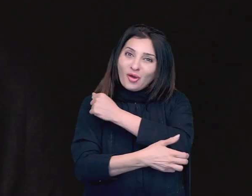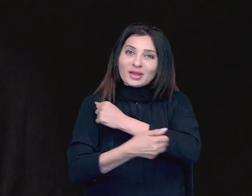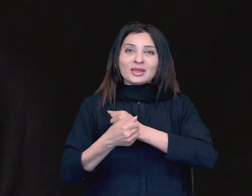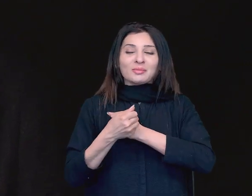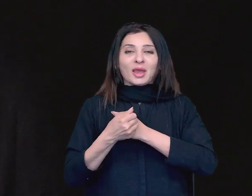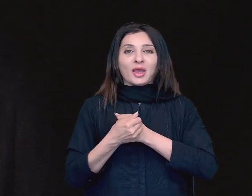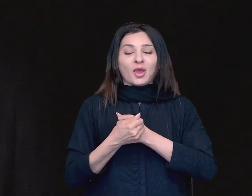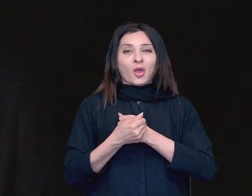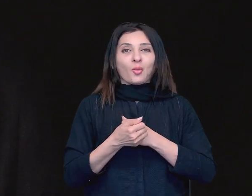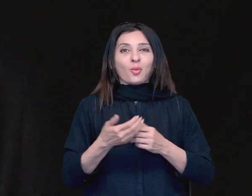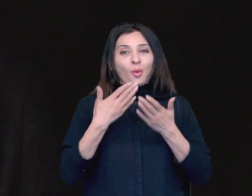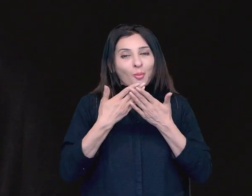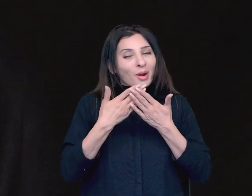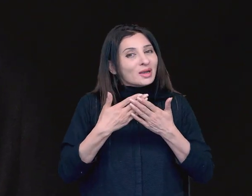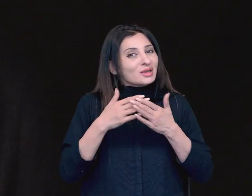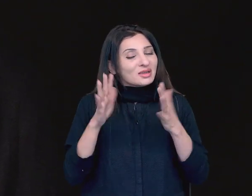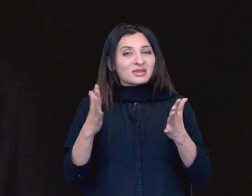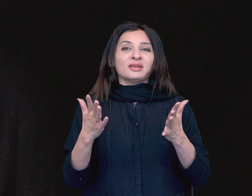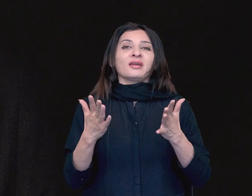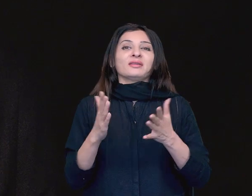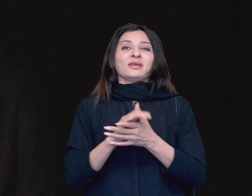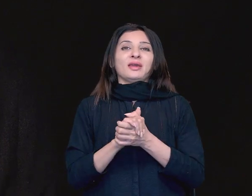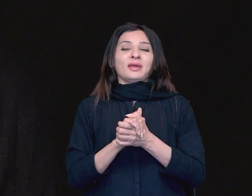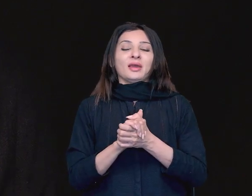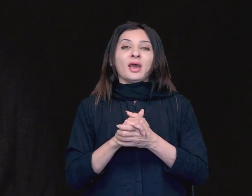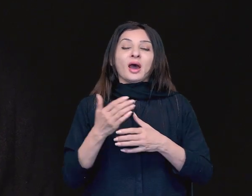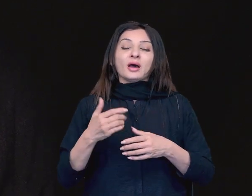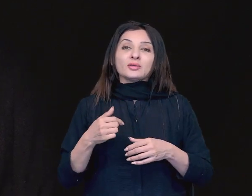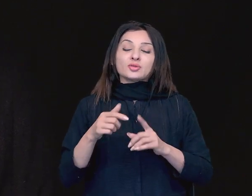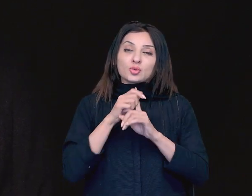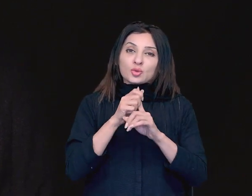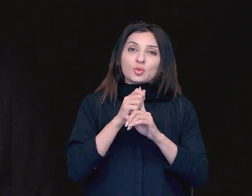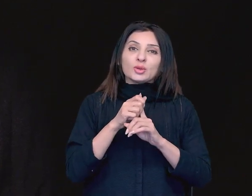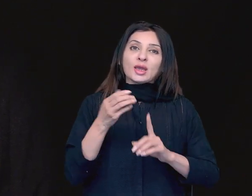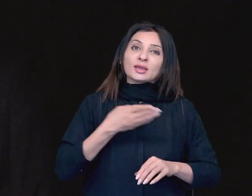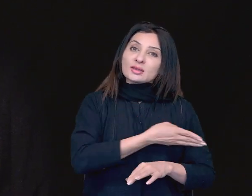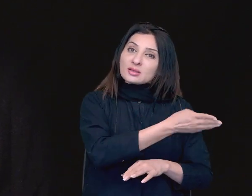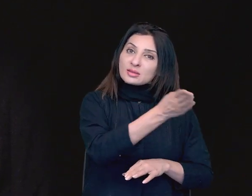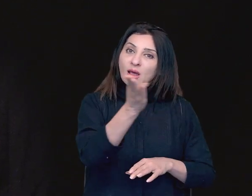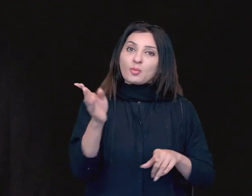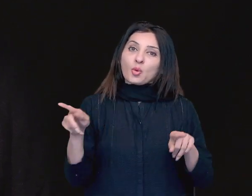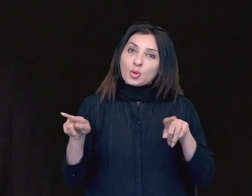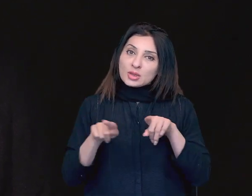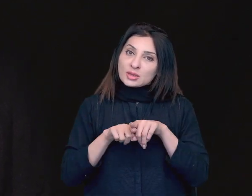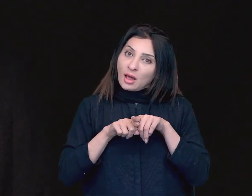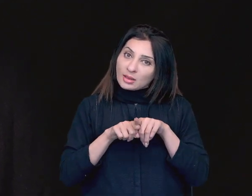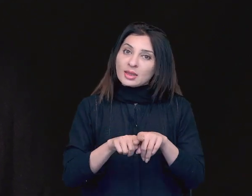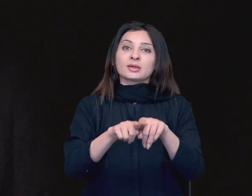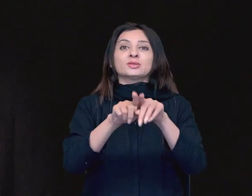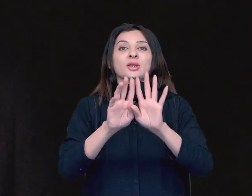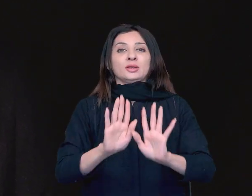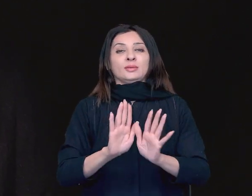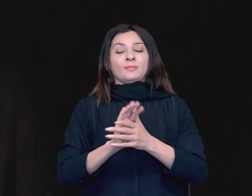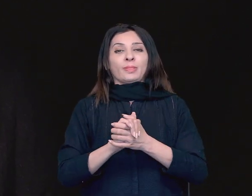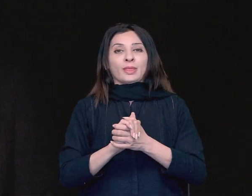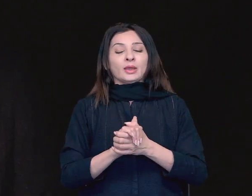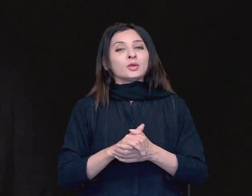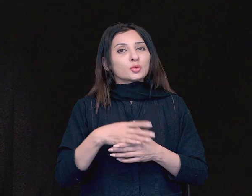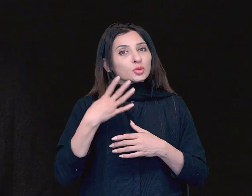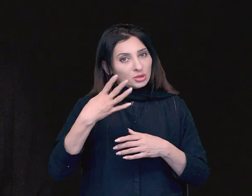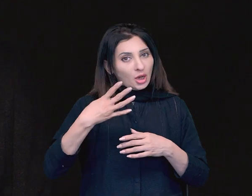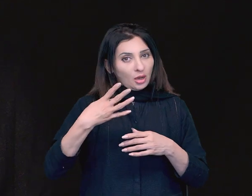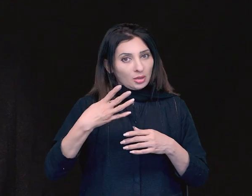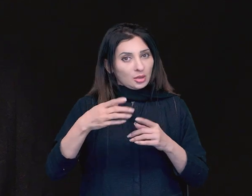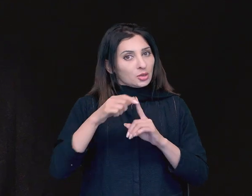है कहीं नहीं पहुँचेगा और कहीं तरक्की नहीं कर सकता। मेरा ख़्याल में इसमें 4 मेजर चीज़ें हैं जिसकी वजह से औरतें जो हैं